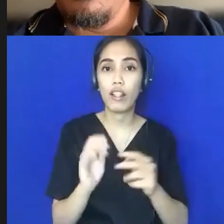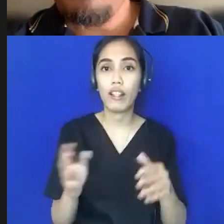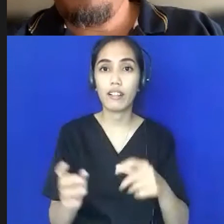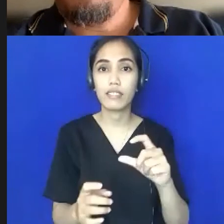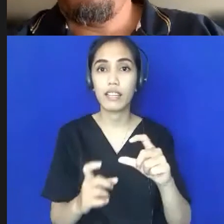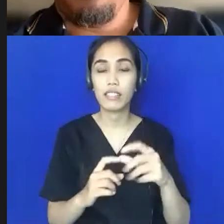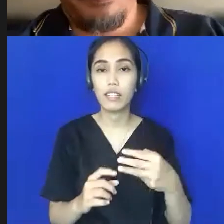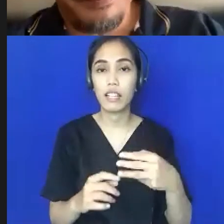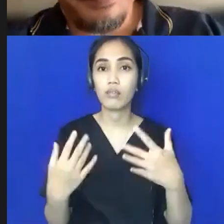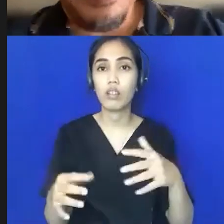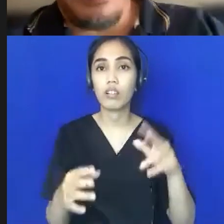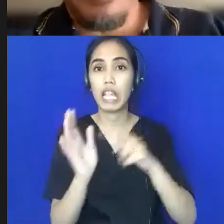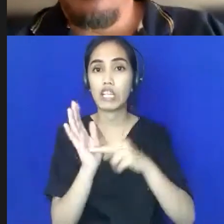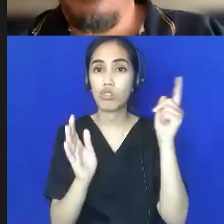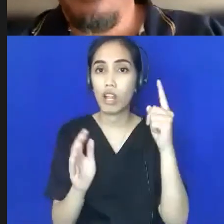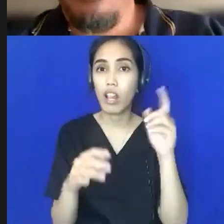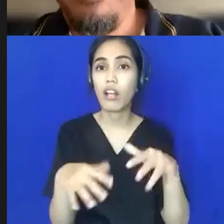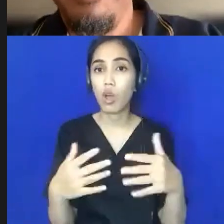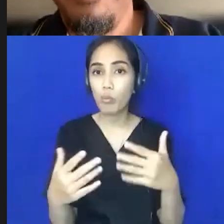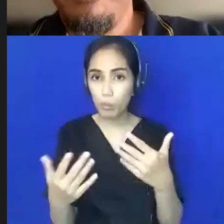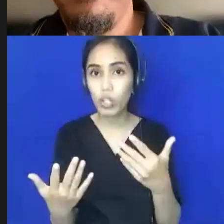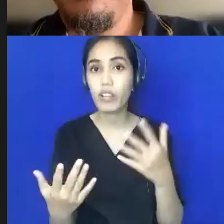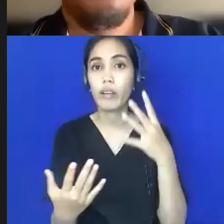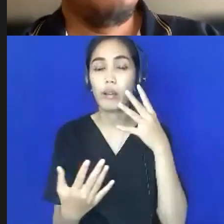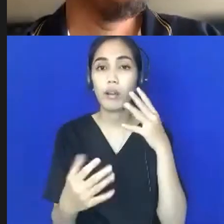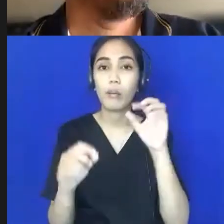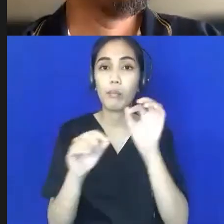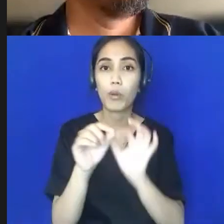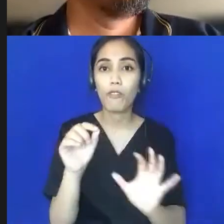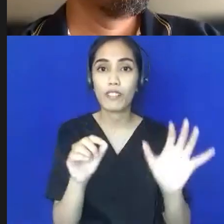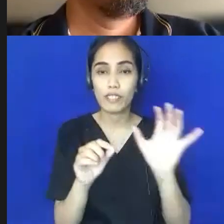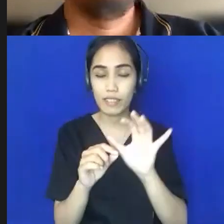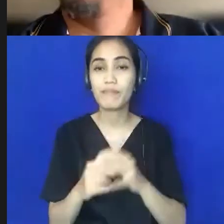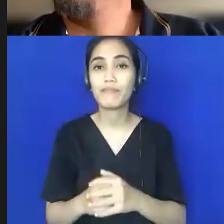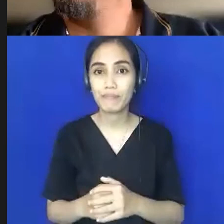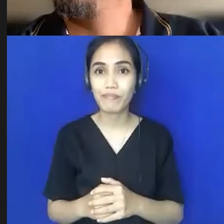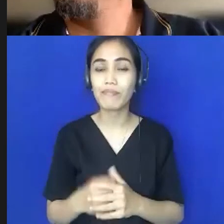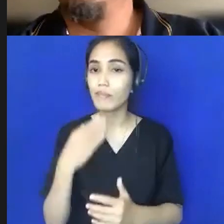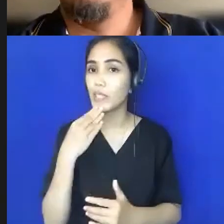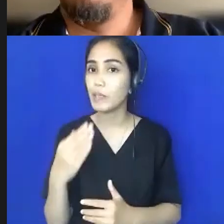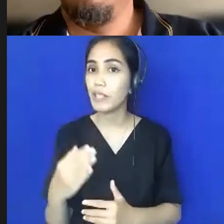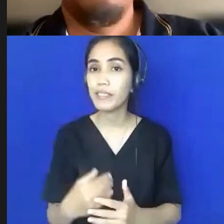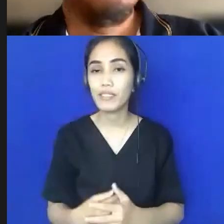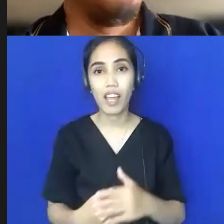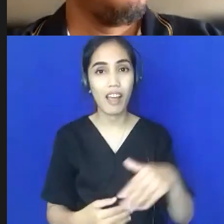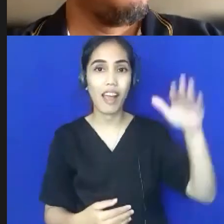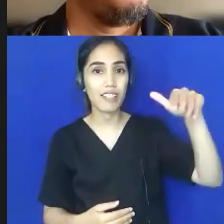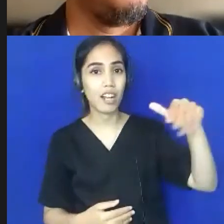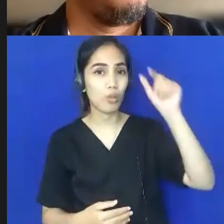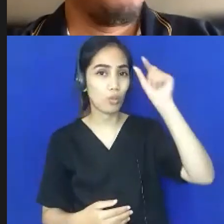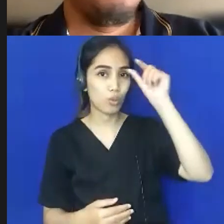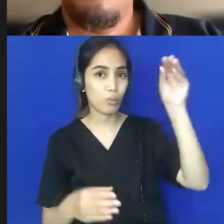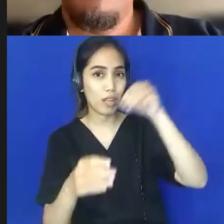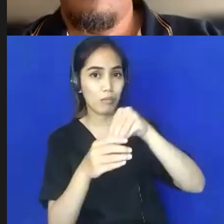maupun di provinsi. Back to you, Mbak Bat. Terima kasih, Ibu Kus. Ajakan untuk bergabung dalam